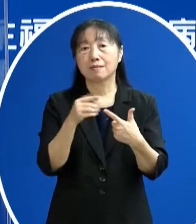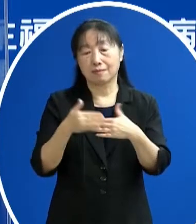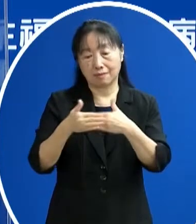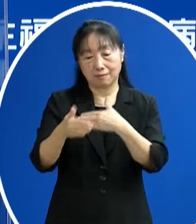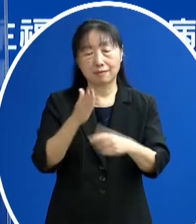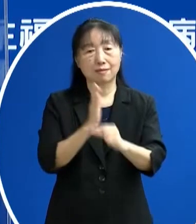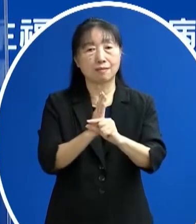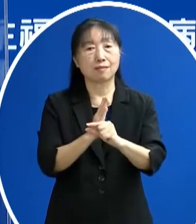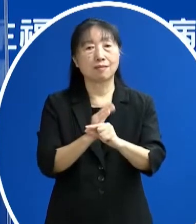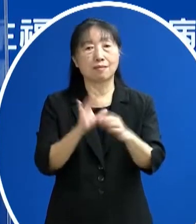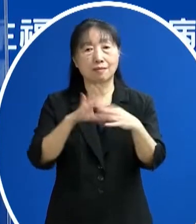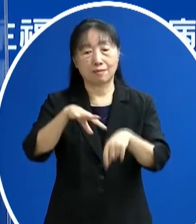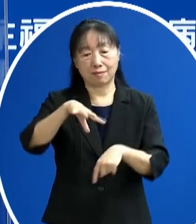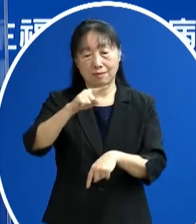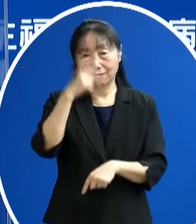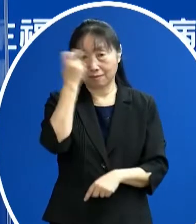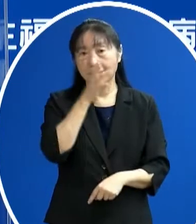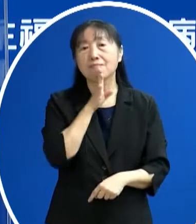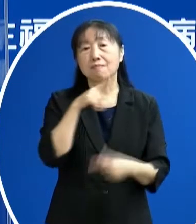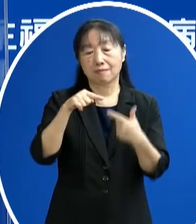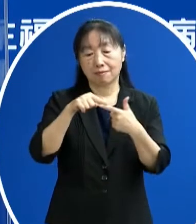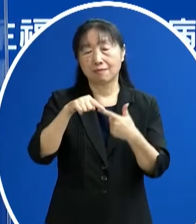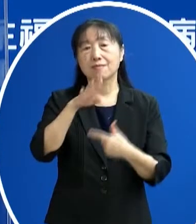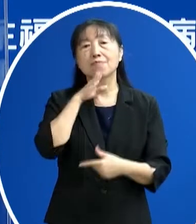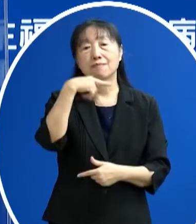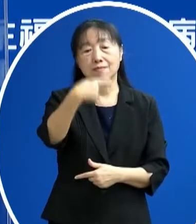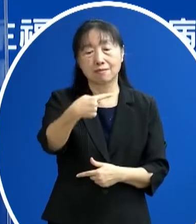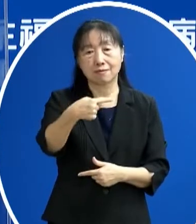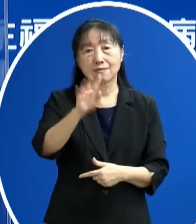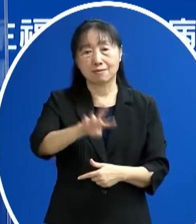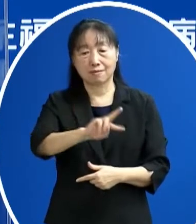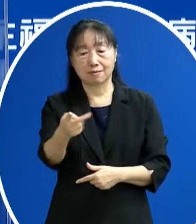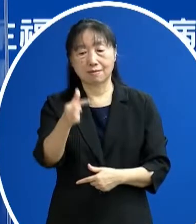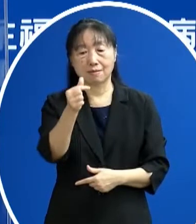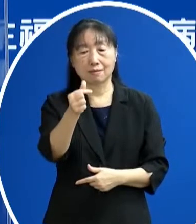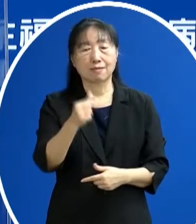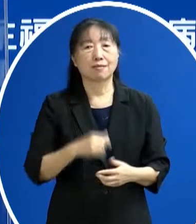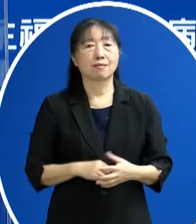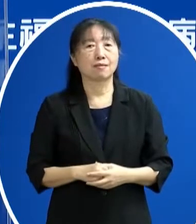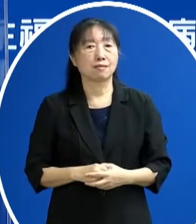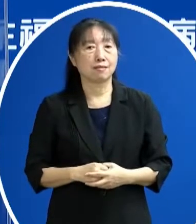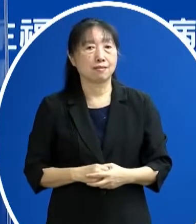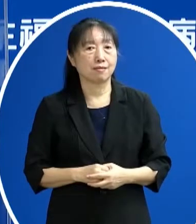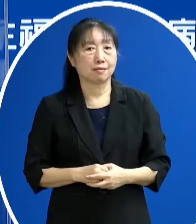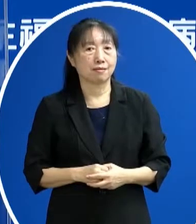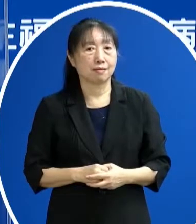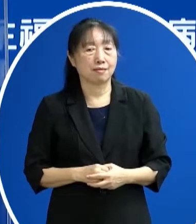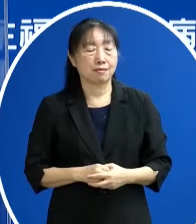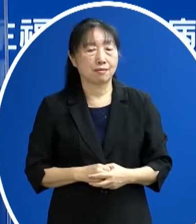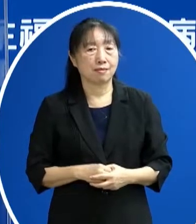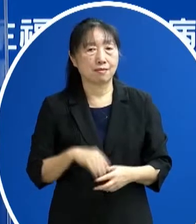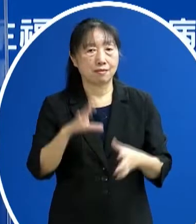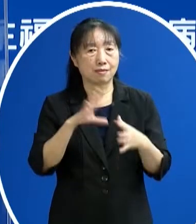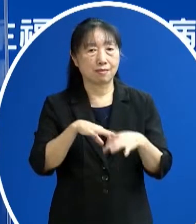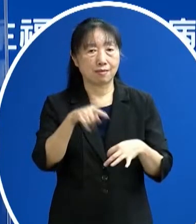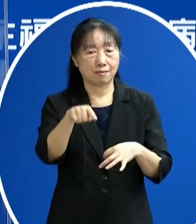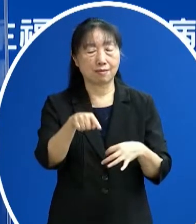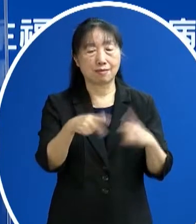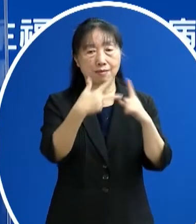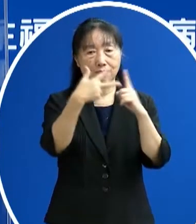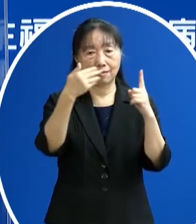隔离中，所以第一次采的时候他是阴性，然后现在也转阳性。好，所以这个指标个